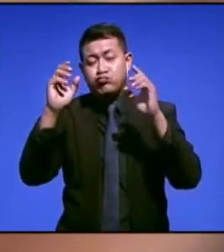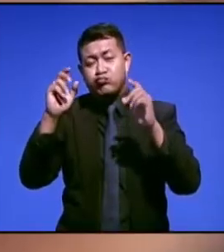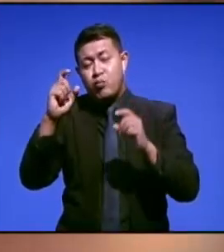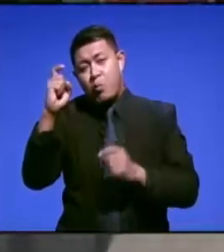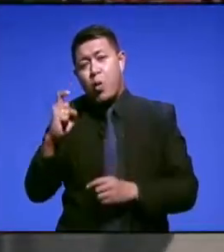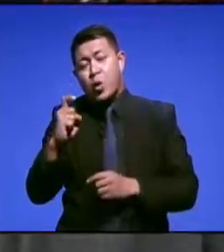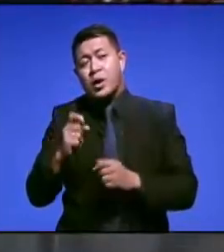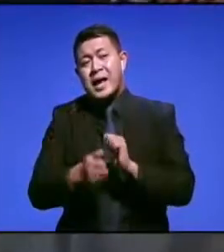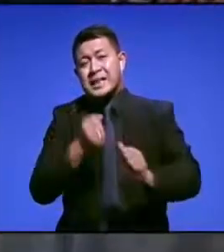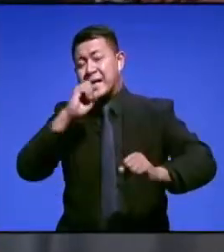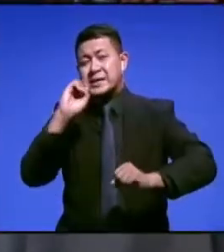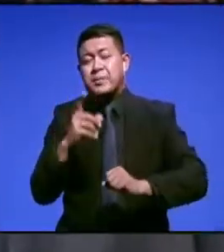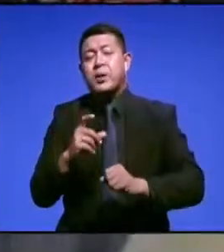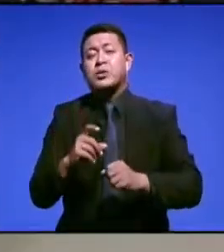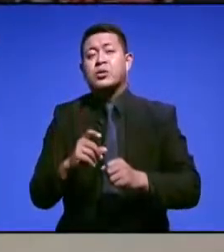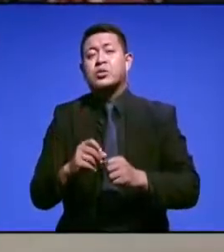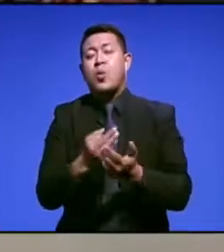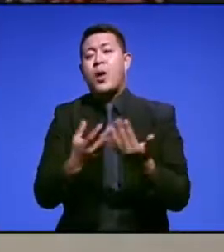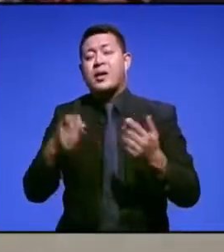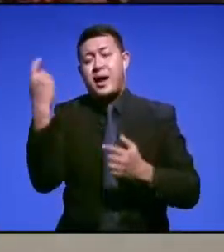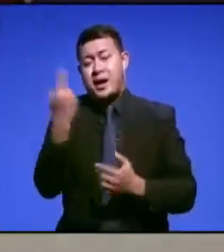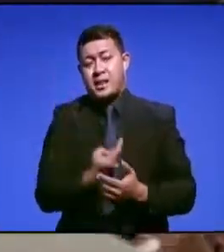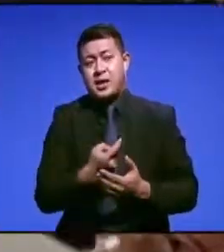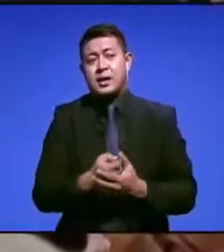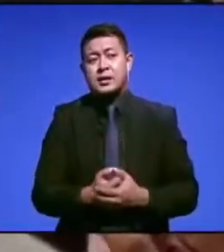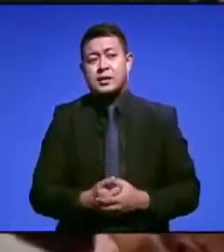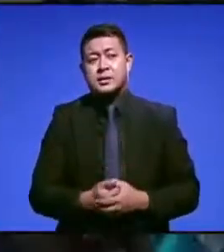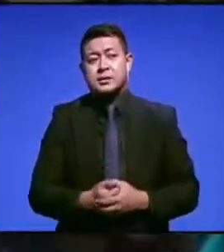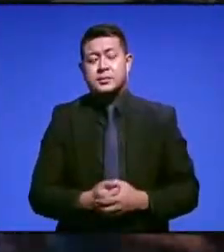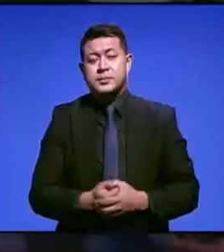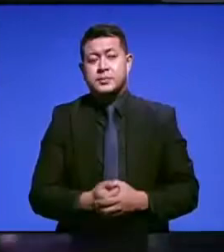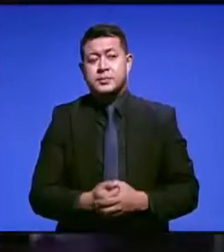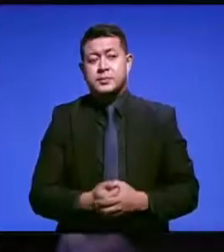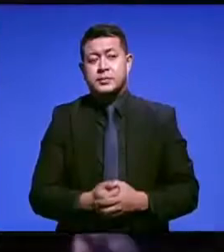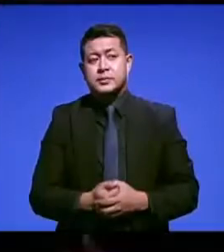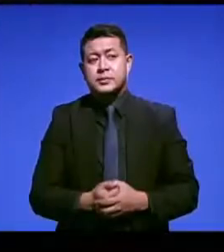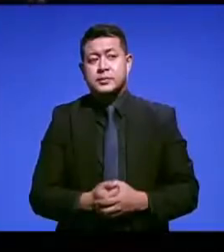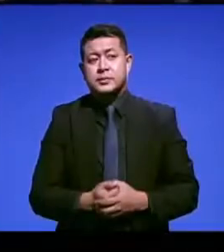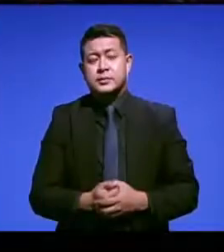test bagi warga yang hadir di acara ini. Muhammad Juanda, Bogor, Jawa Barat.